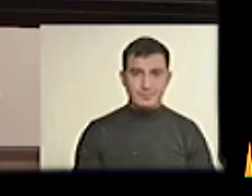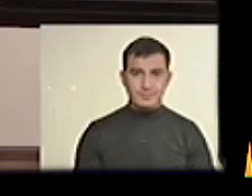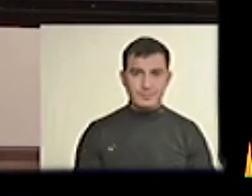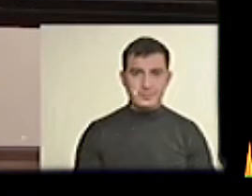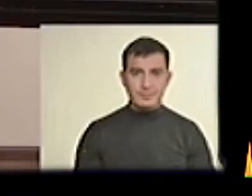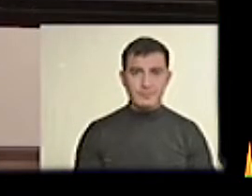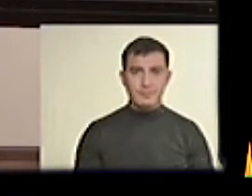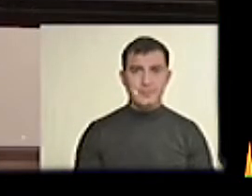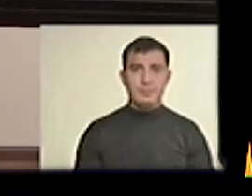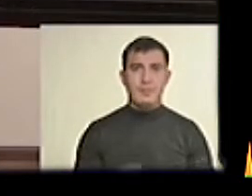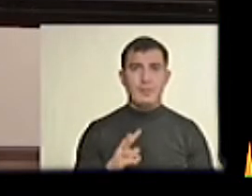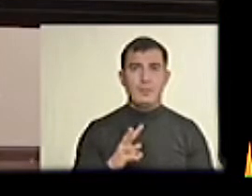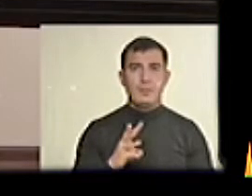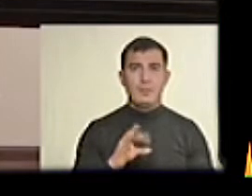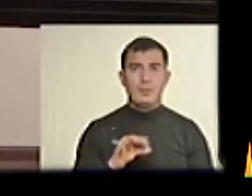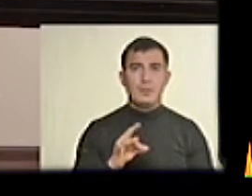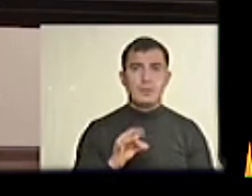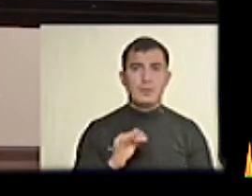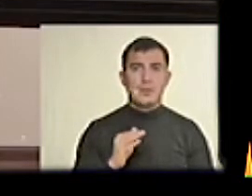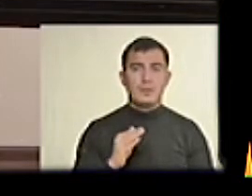bo'lmadi. Murkforddan so'ng